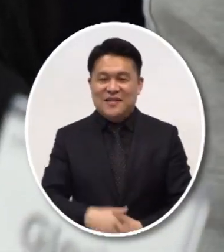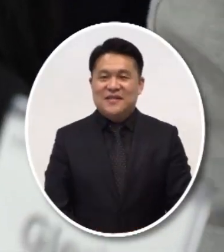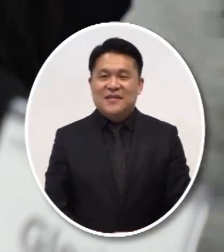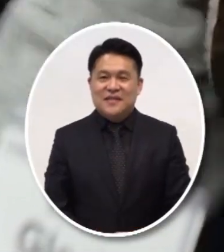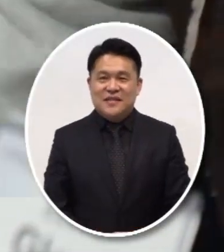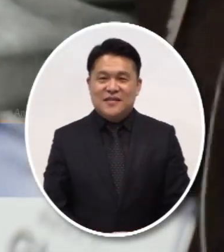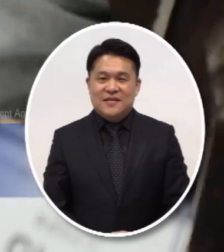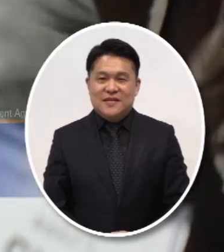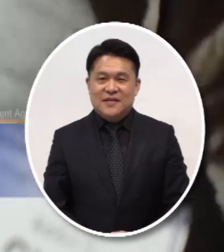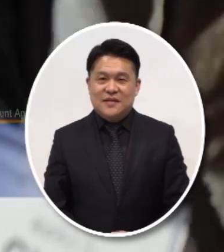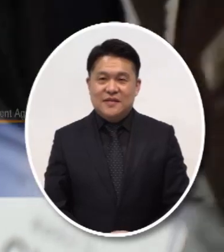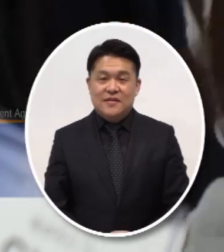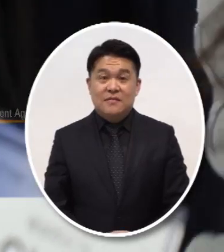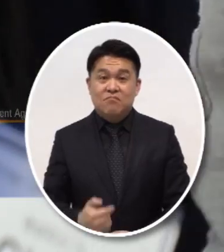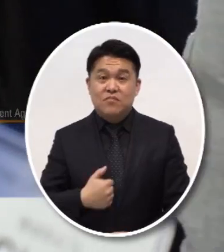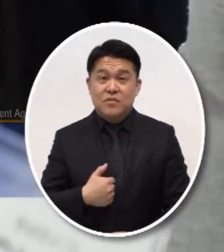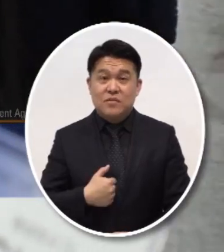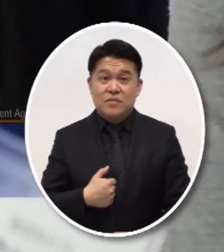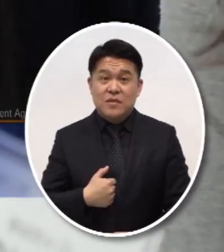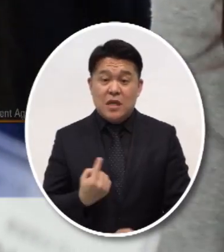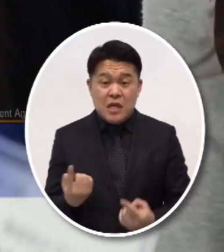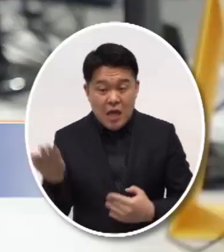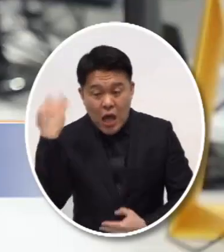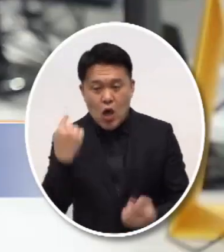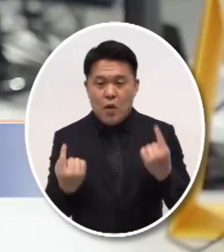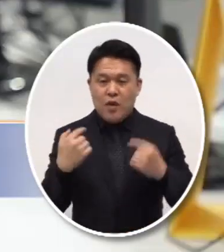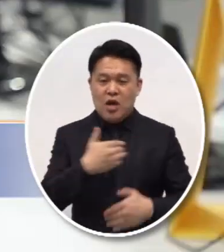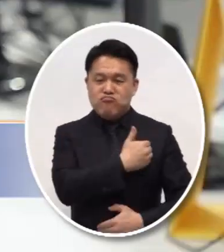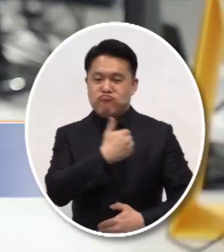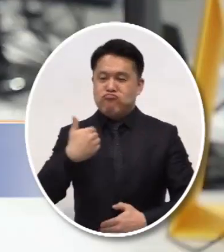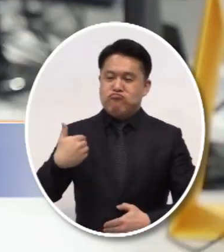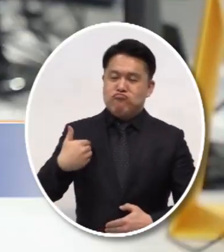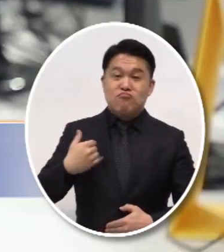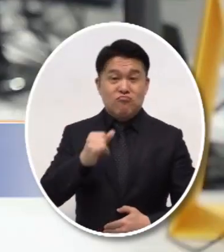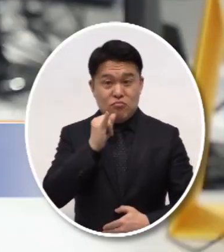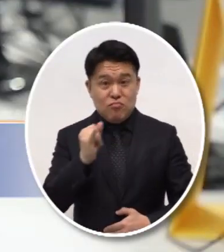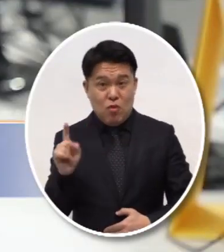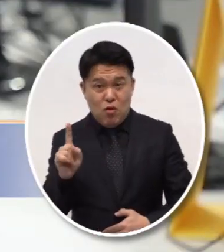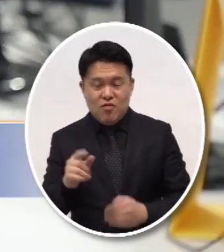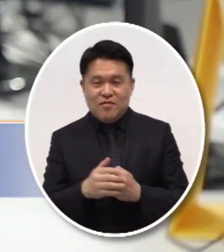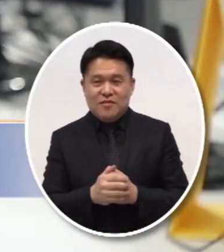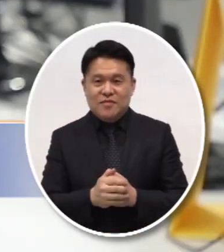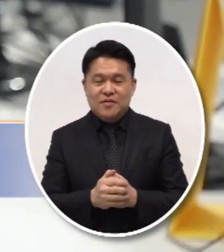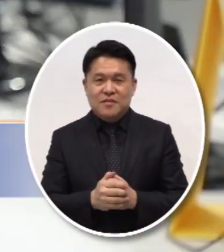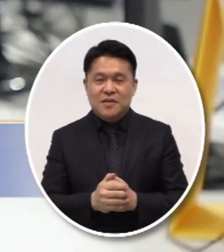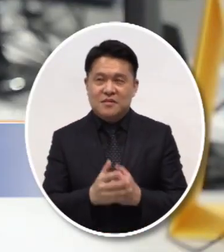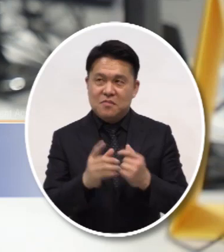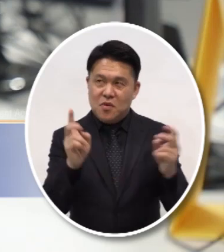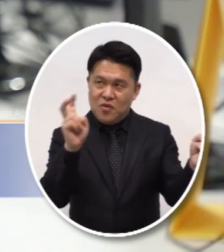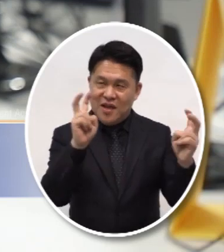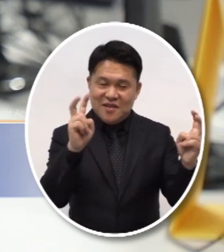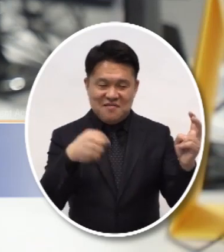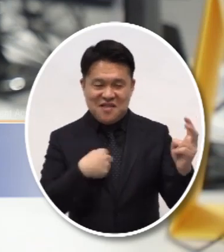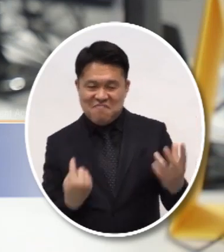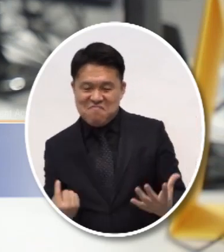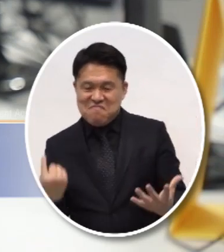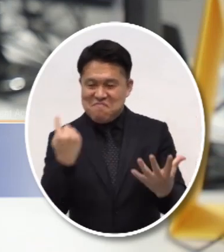자신감도 많이 생긴 것 같아요. 어느 한